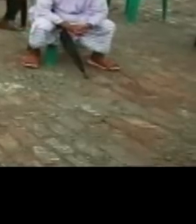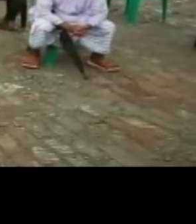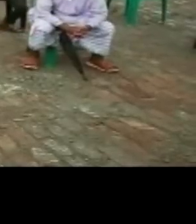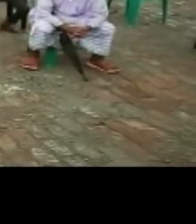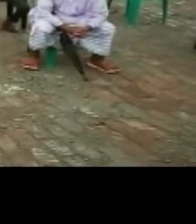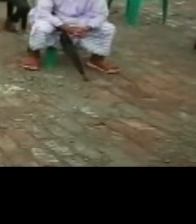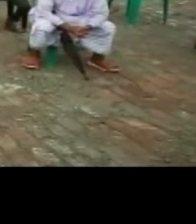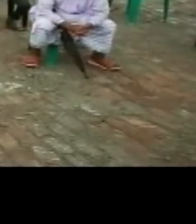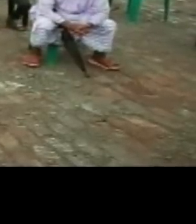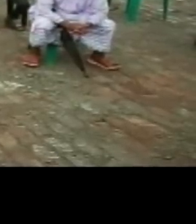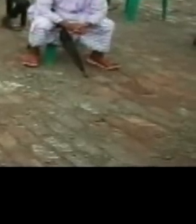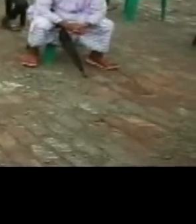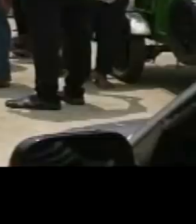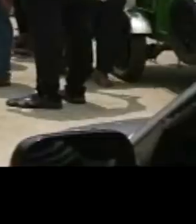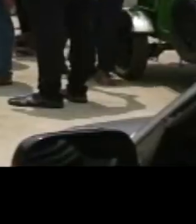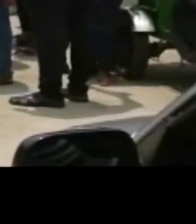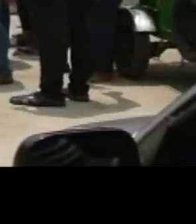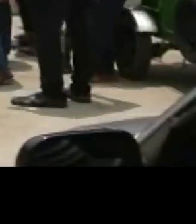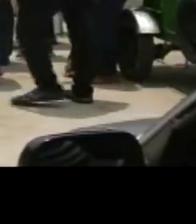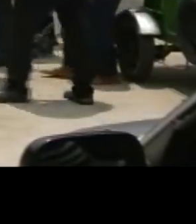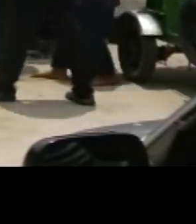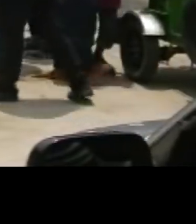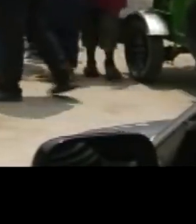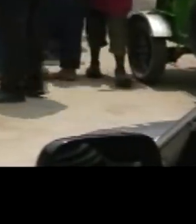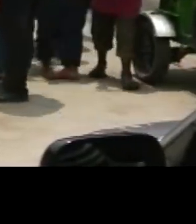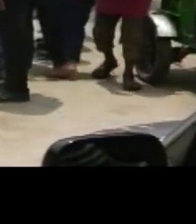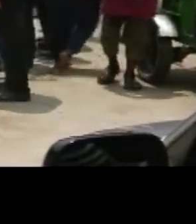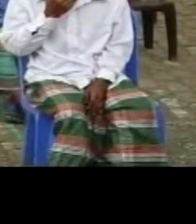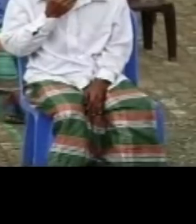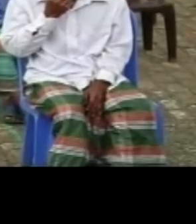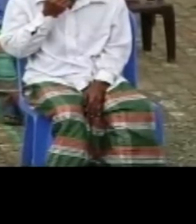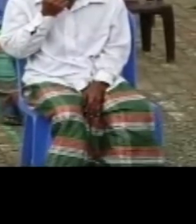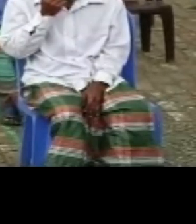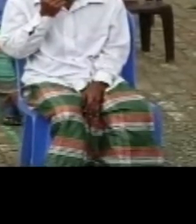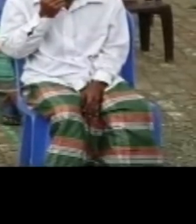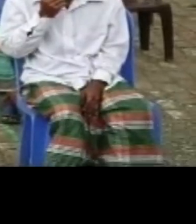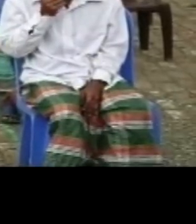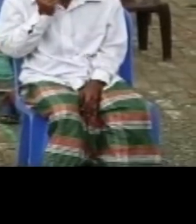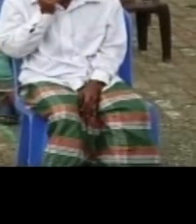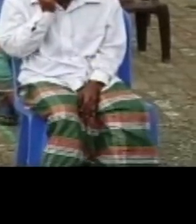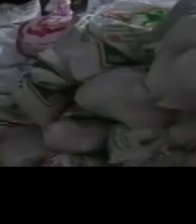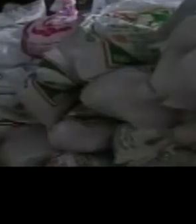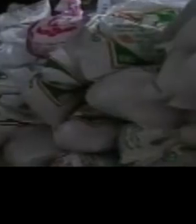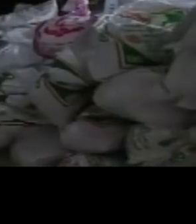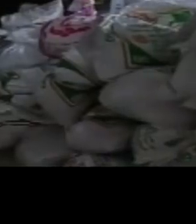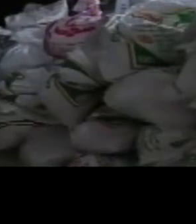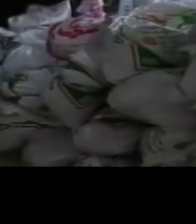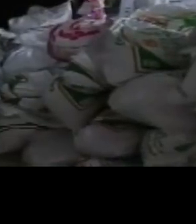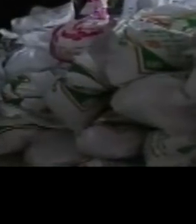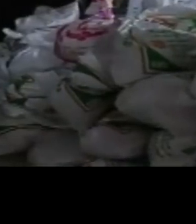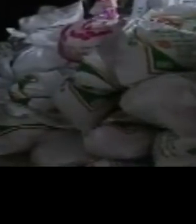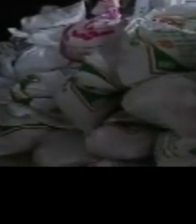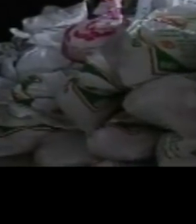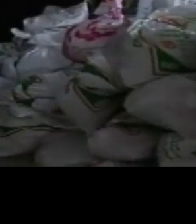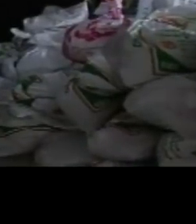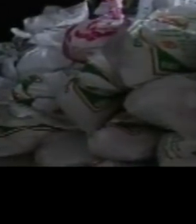ও রংধনু গ্রুপের চেয়ারম্যান আলহাজ রফিকুল ইসলাম। রমজান উপলক্ষে রূপগঞ্জের দরিদ্র মানুষদের মধ্যে মাংস ও ত্রাণ বিতরণের